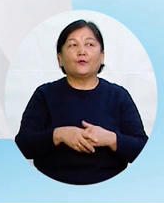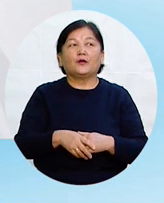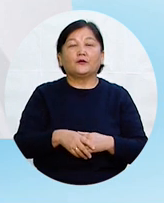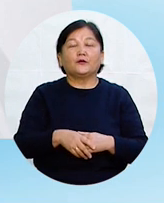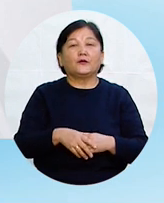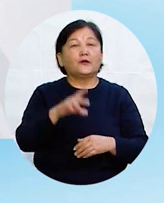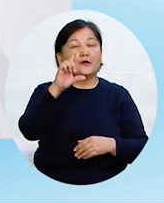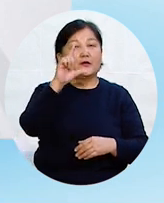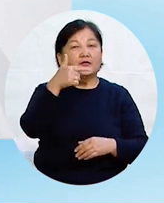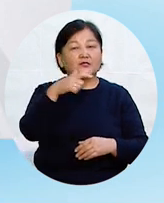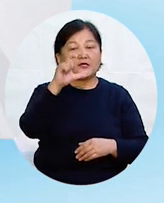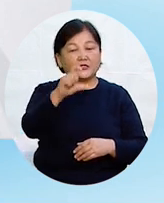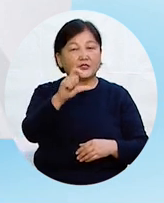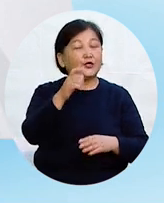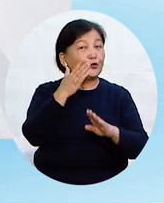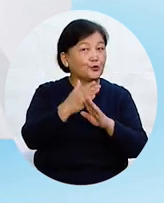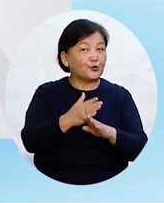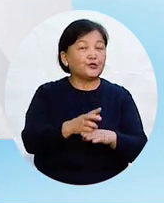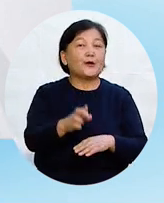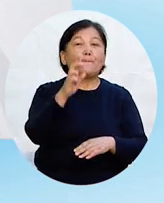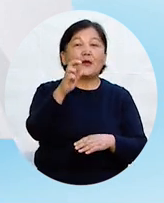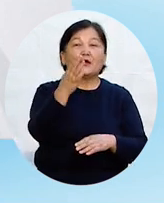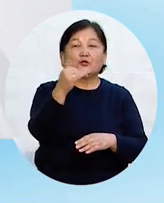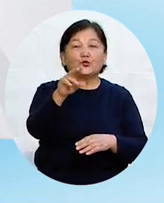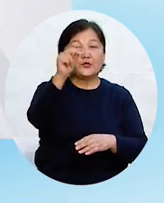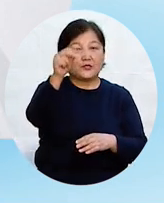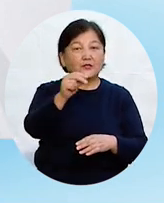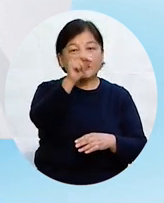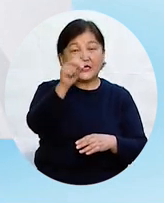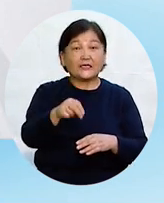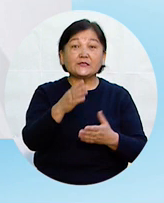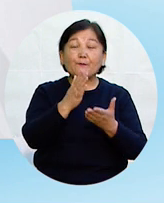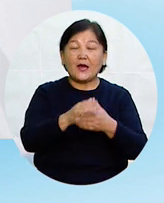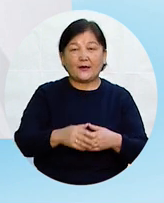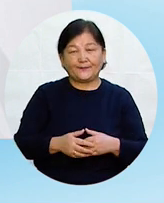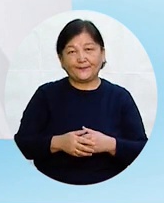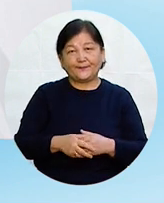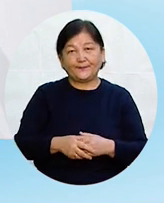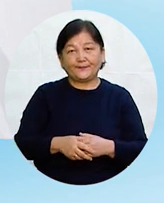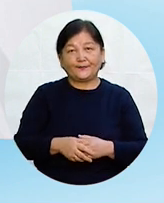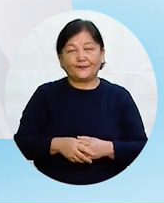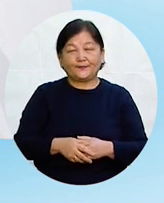ихшгэр төгсөөг учраас Б нөхцөлийг шууд залгасан байна. За тэгвэл